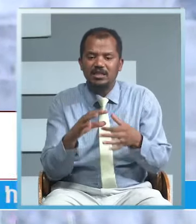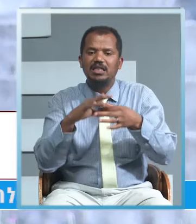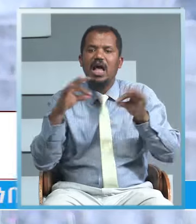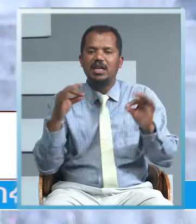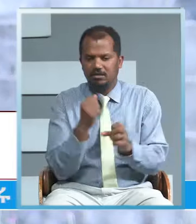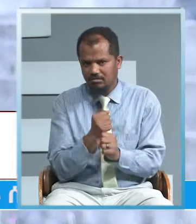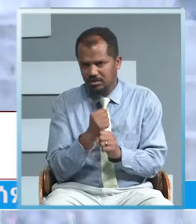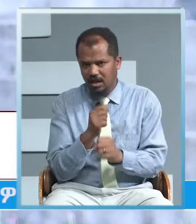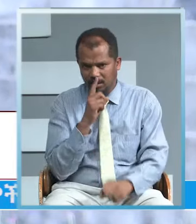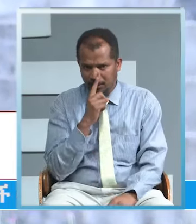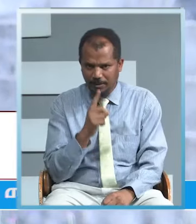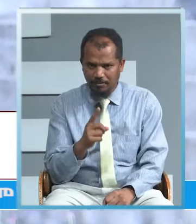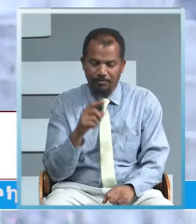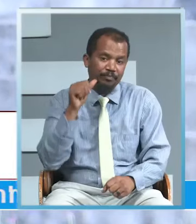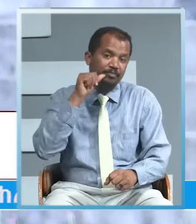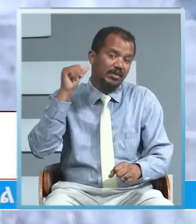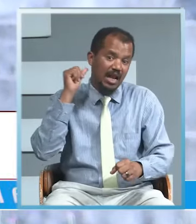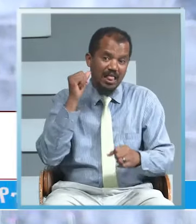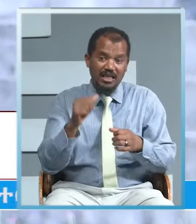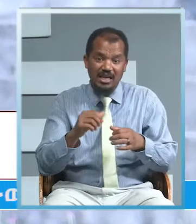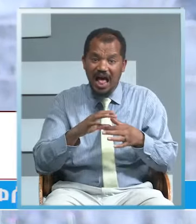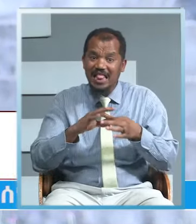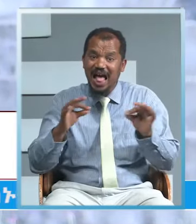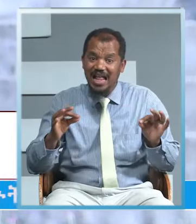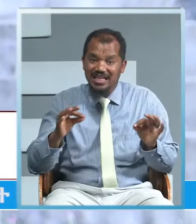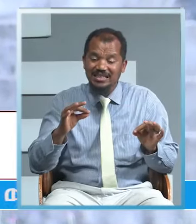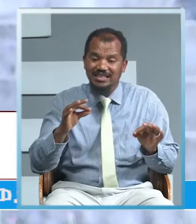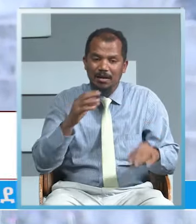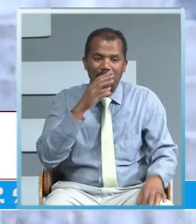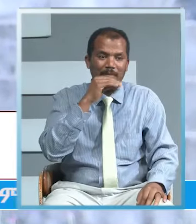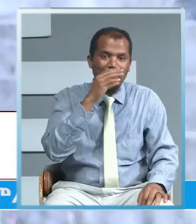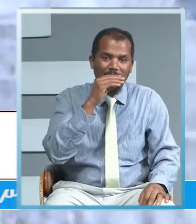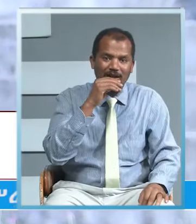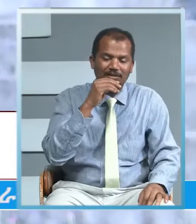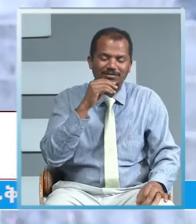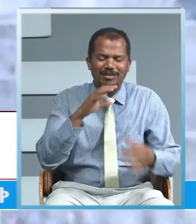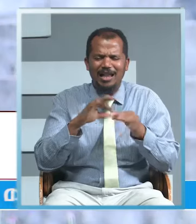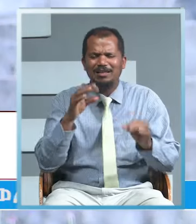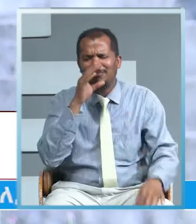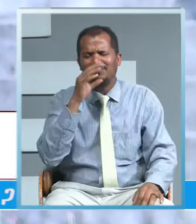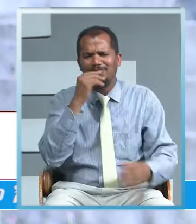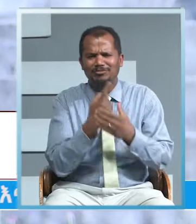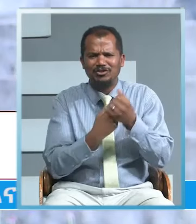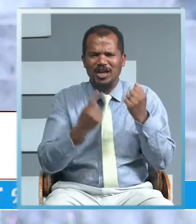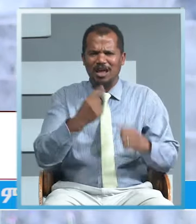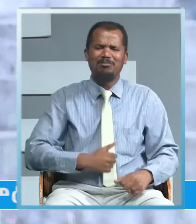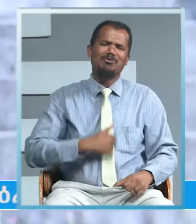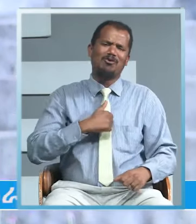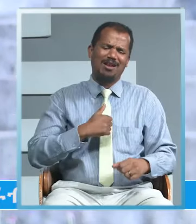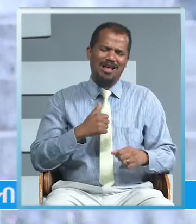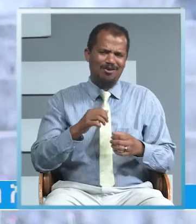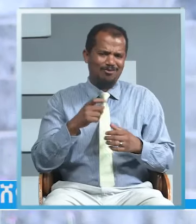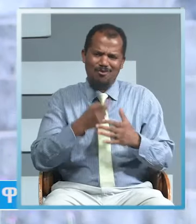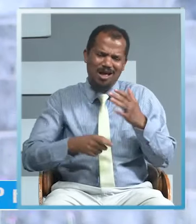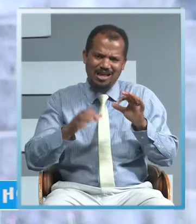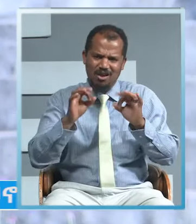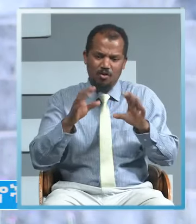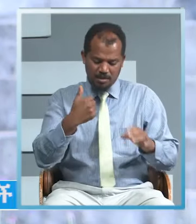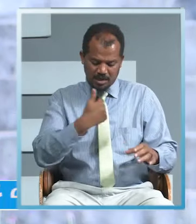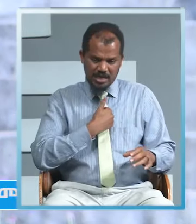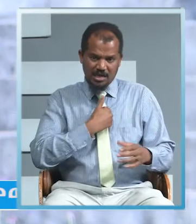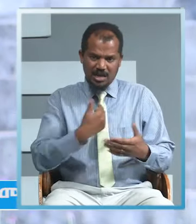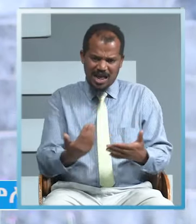ታሪክ መስራት ነው። በትላንትናው ታሪክ በመናገርና እሱን በማውራት ብቻ ብንኮራ ደግሞ ዋጋ የለውም።